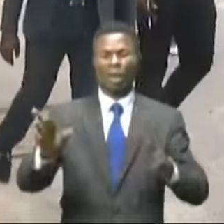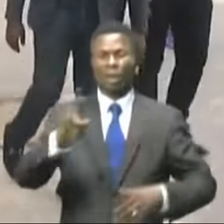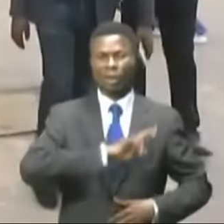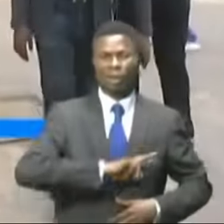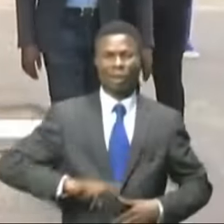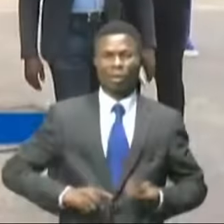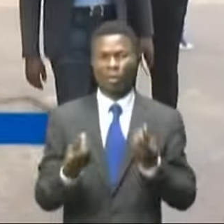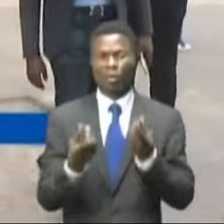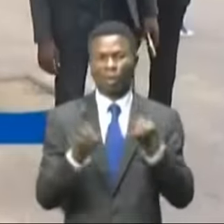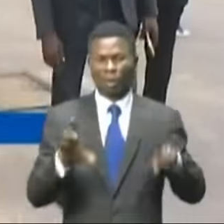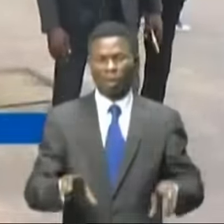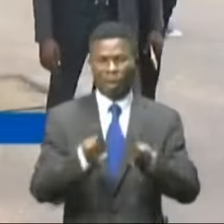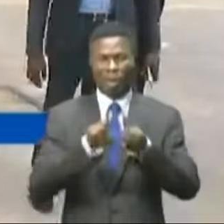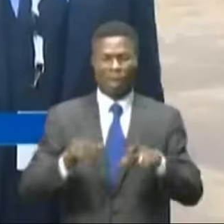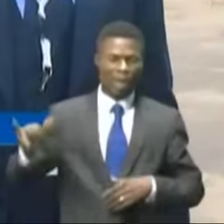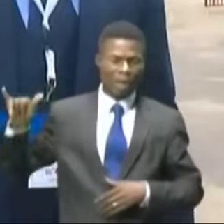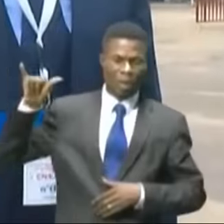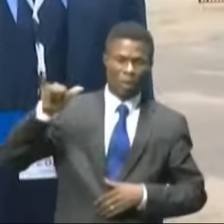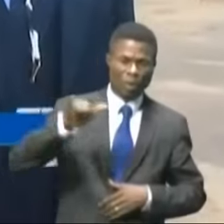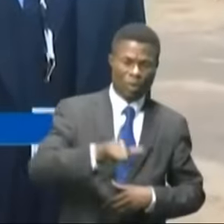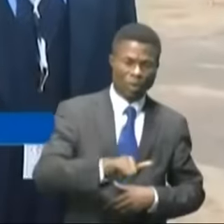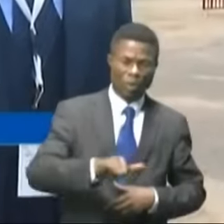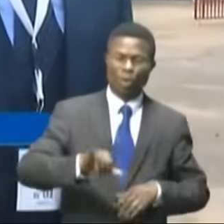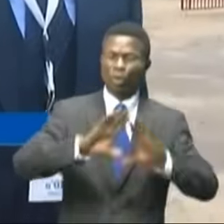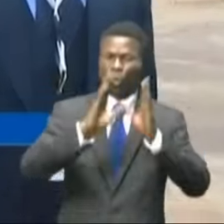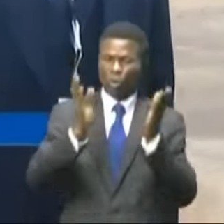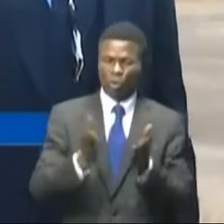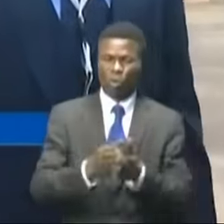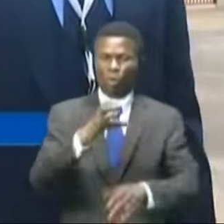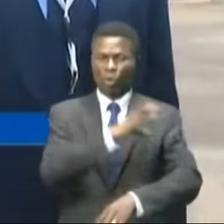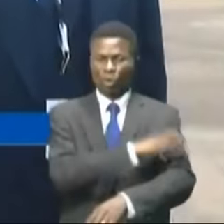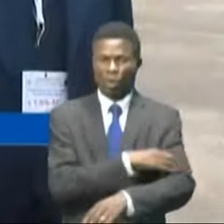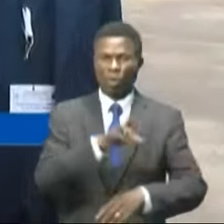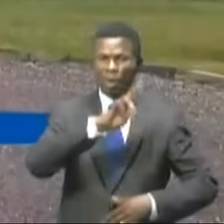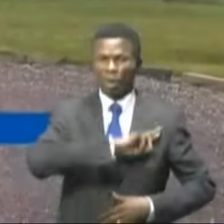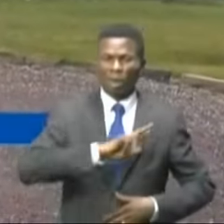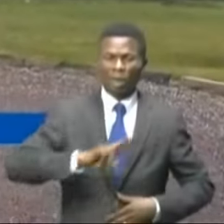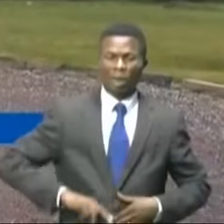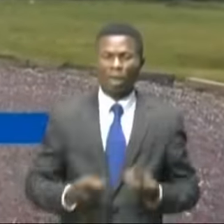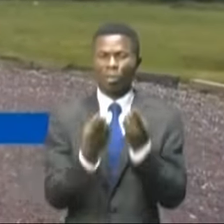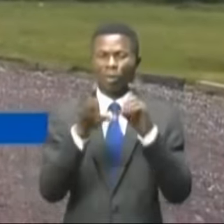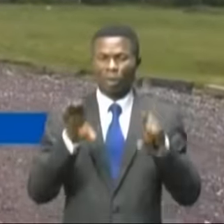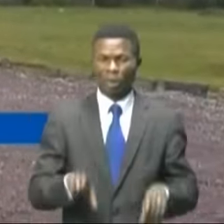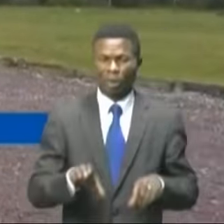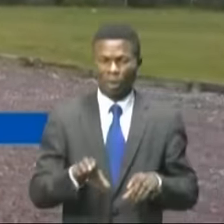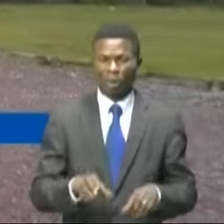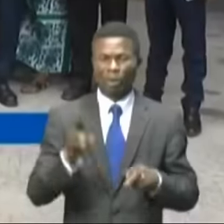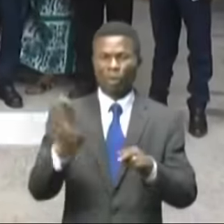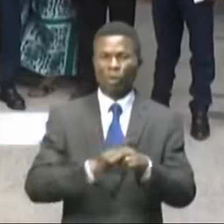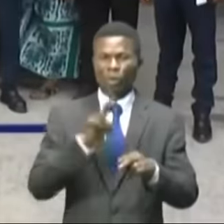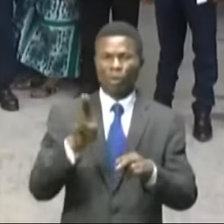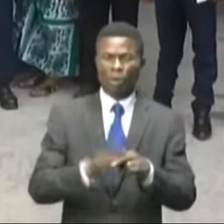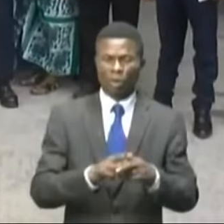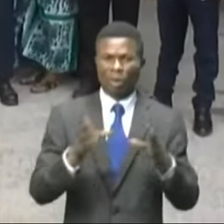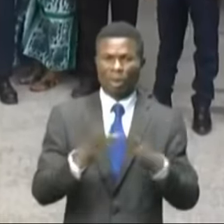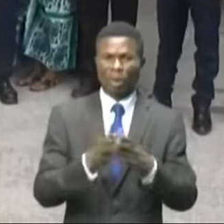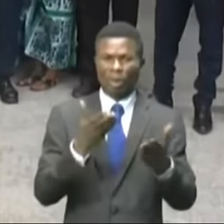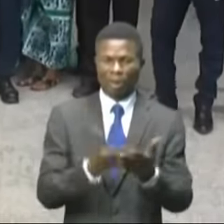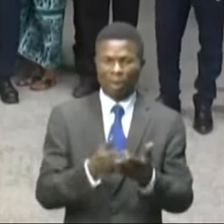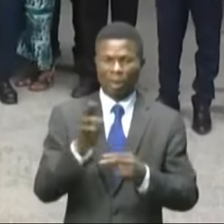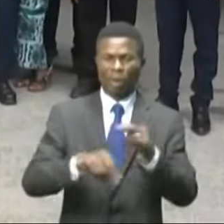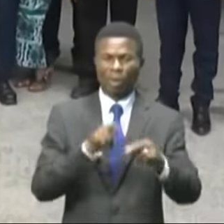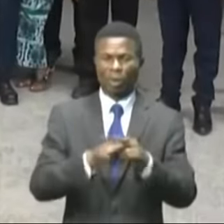que celle des aéroports et aérodromes civils de la République démocratique du Congo, utilisés par des vols nationaux